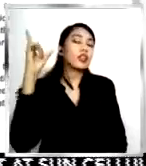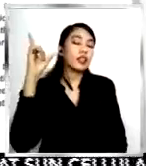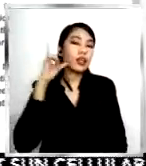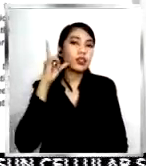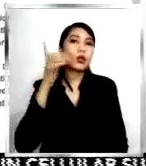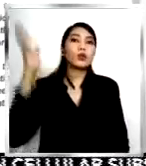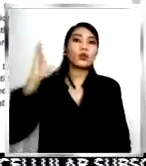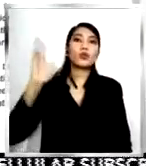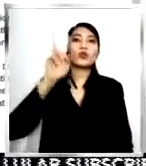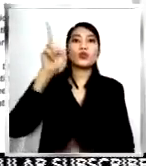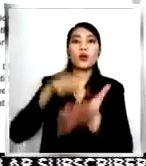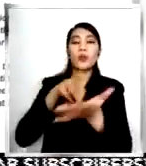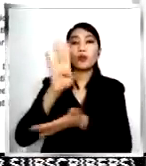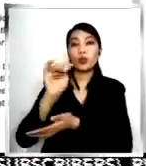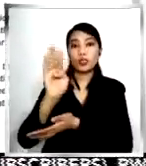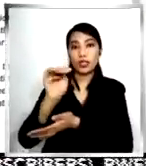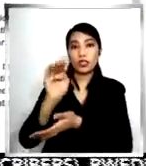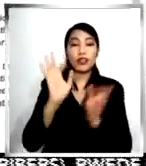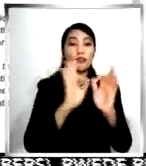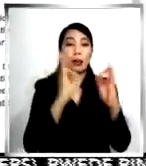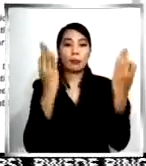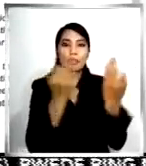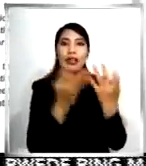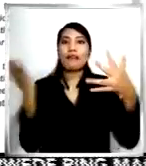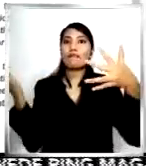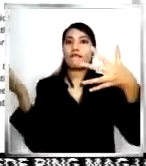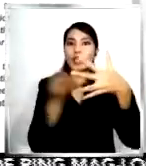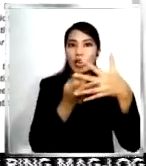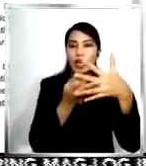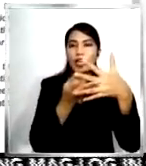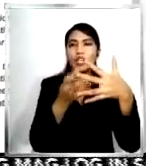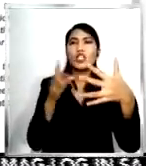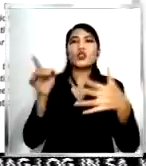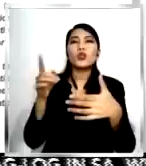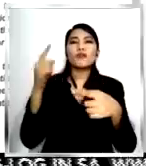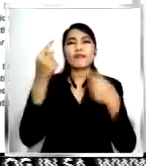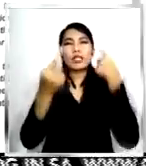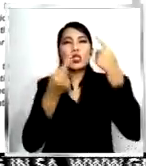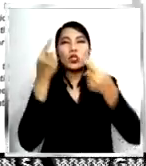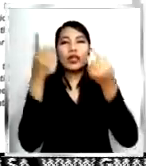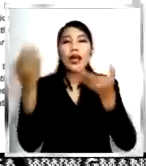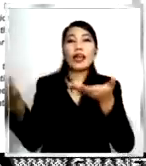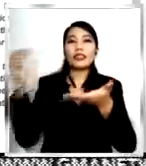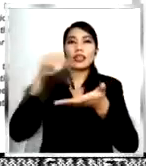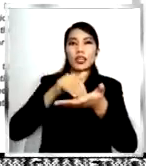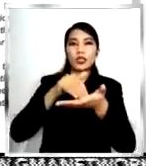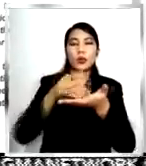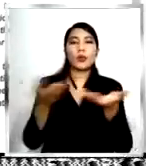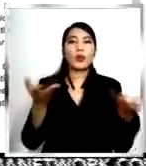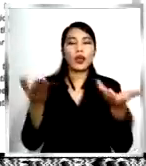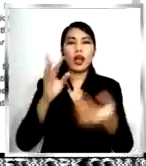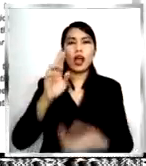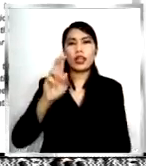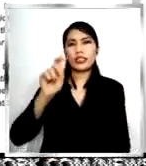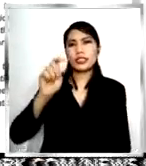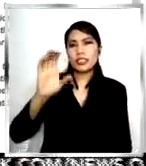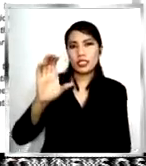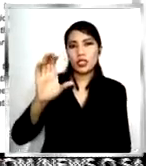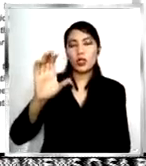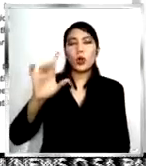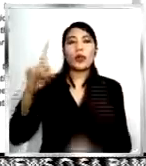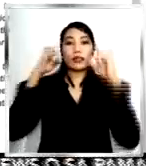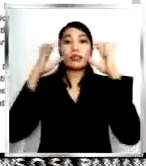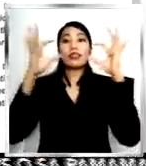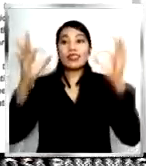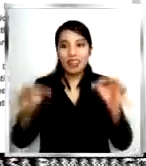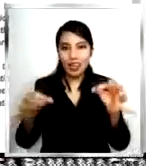kampo ng pamilya Laude ng motion for reconsideration sa Olongapo City RTC na siya nag-utos ng pagpapalaya kay Pemberton